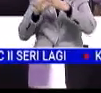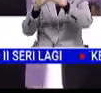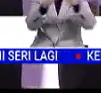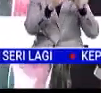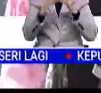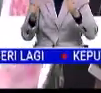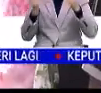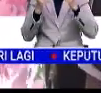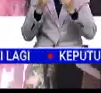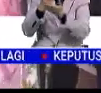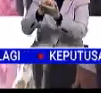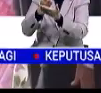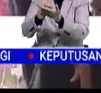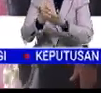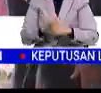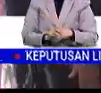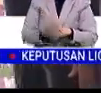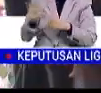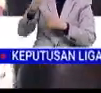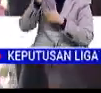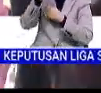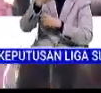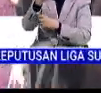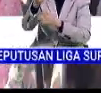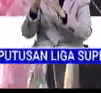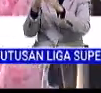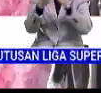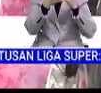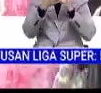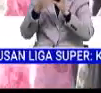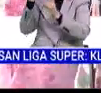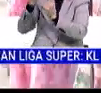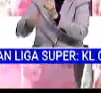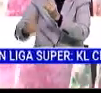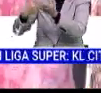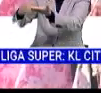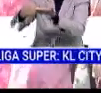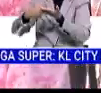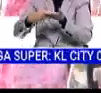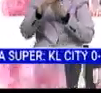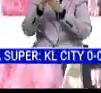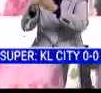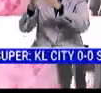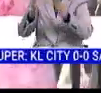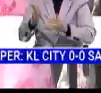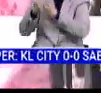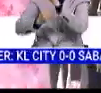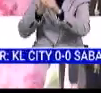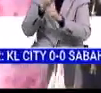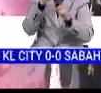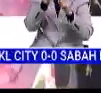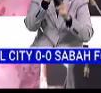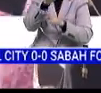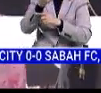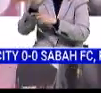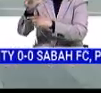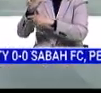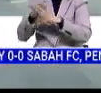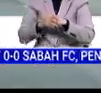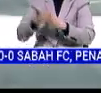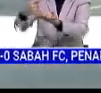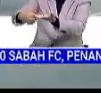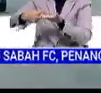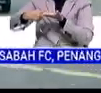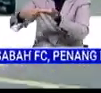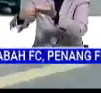kerjasama ekonomi. Satu kenyataan bersama akan dikeluarkan di akhir rundingan pemimpin tahunan ke-23 itu. Semasa